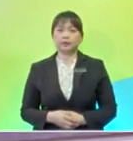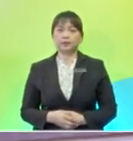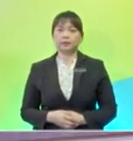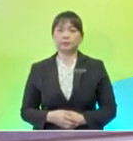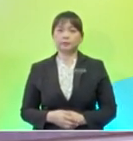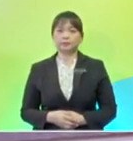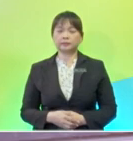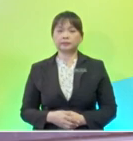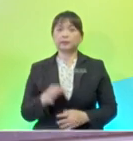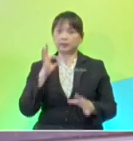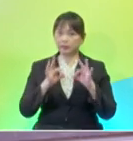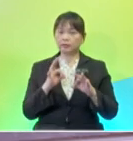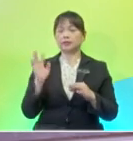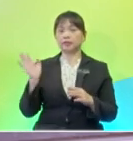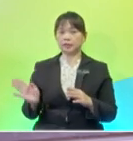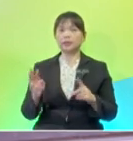15